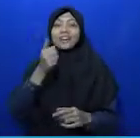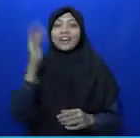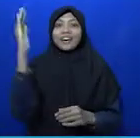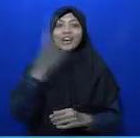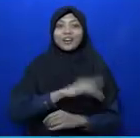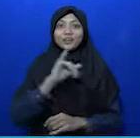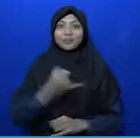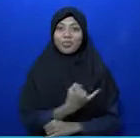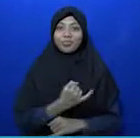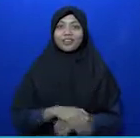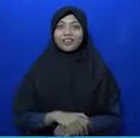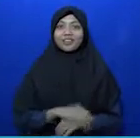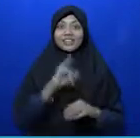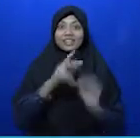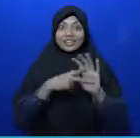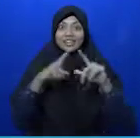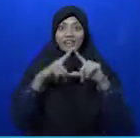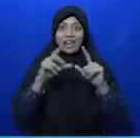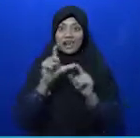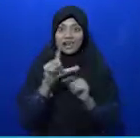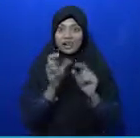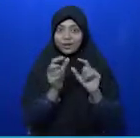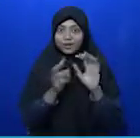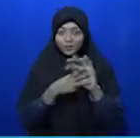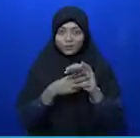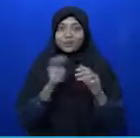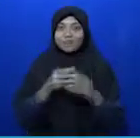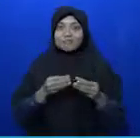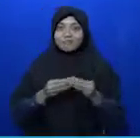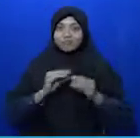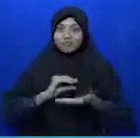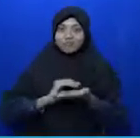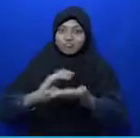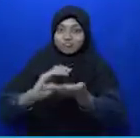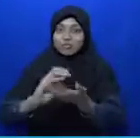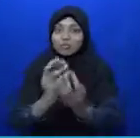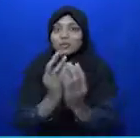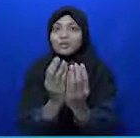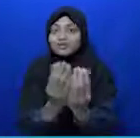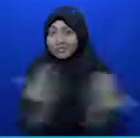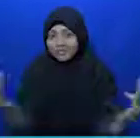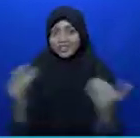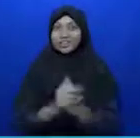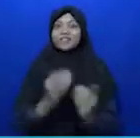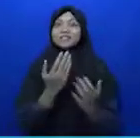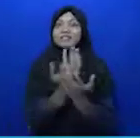bangsa, investasi saham untuk kedaulatan rumah. Wassalamualaikum